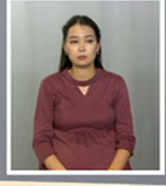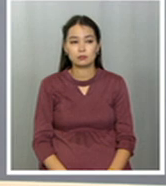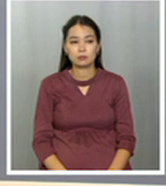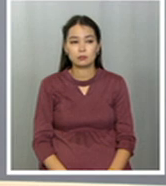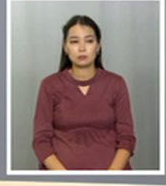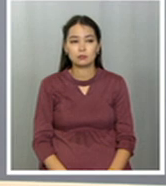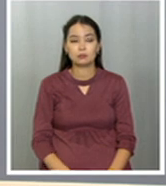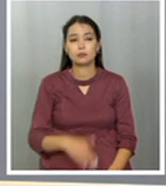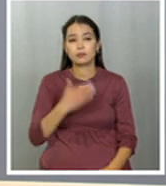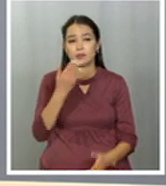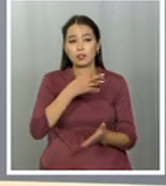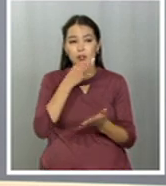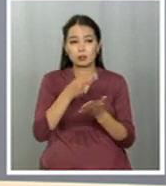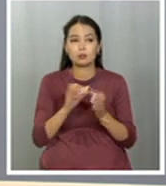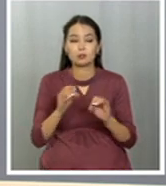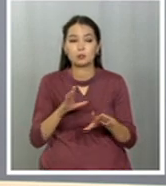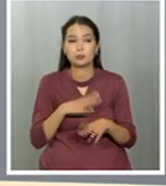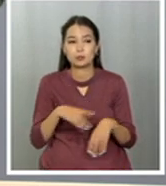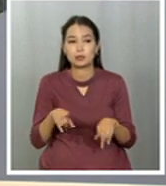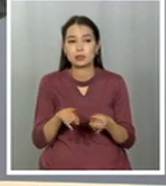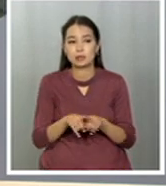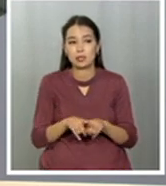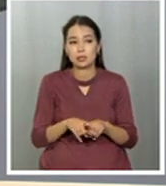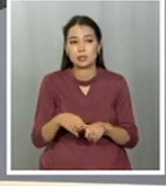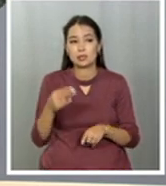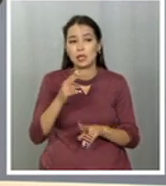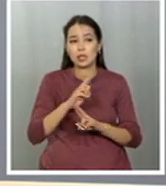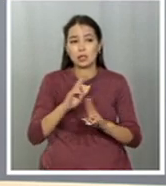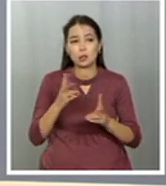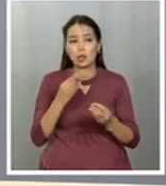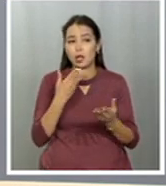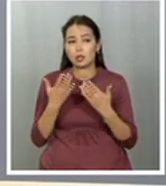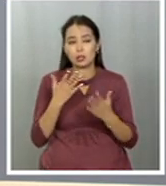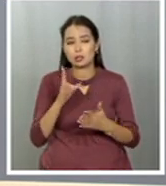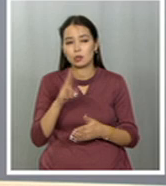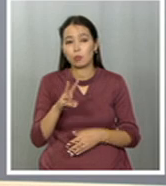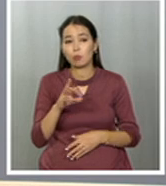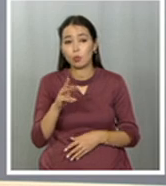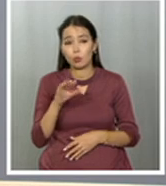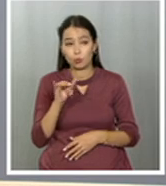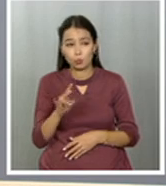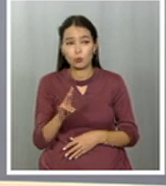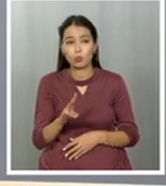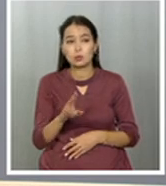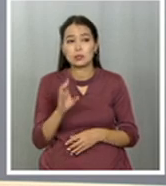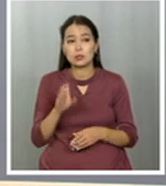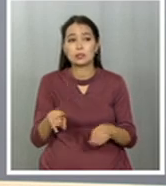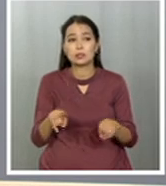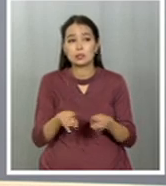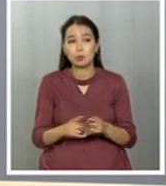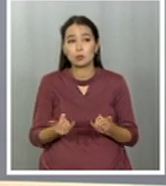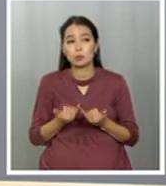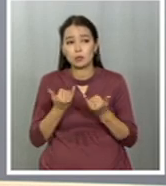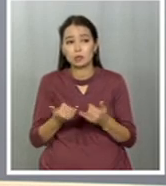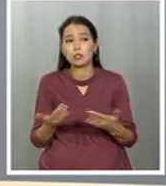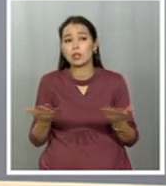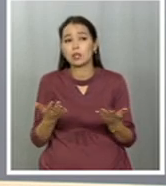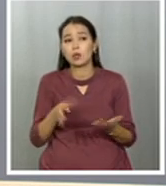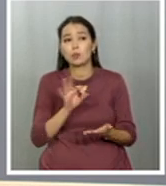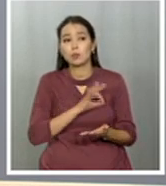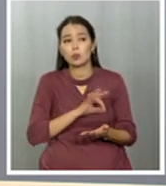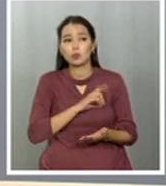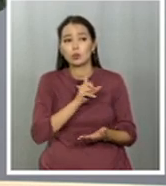Ваши ответы могут быть такими. Цитата. «Никто не относился к Мамуну с тем уважением, каким пользуются люди его